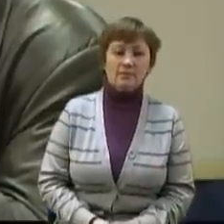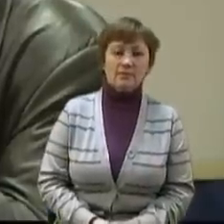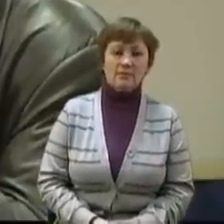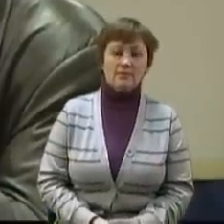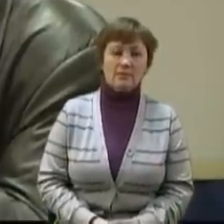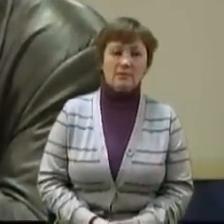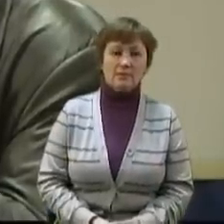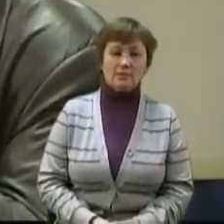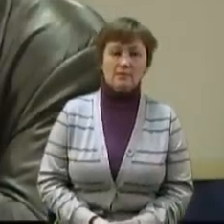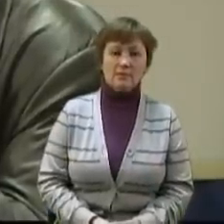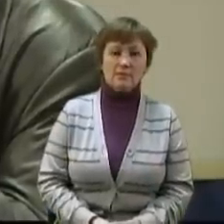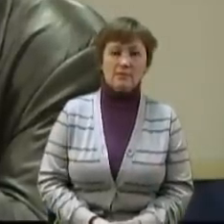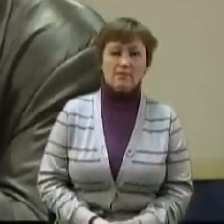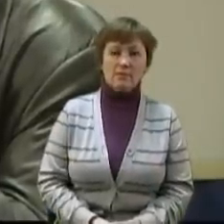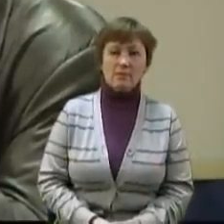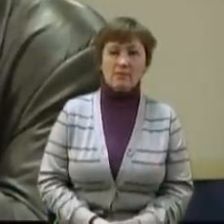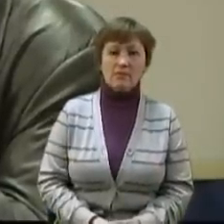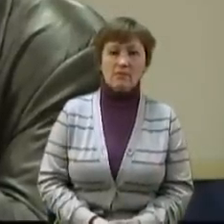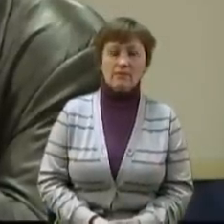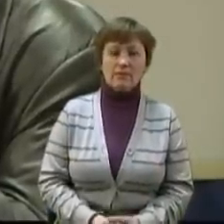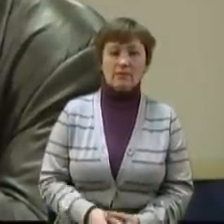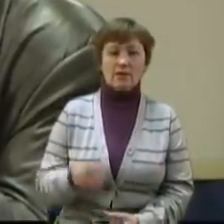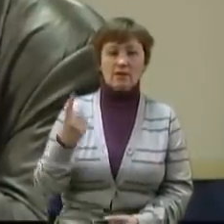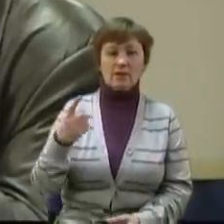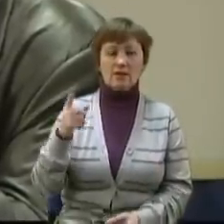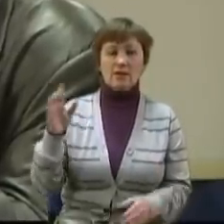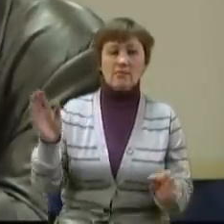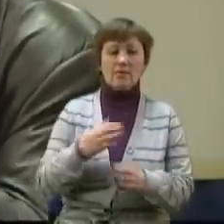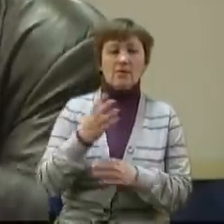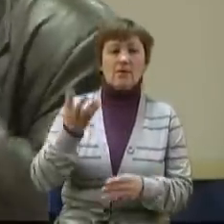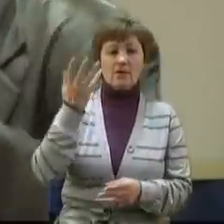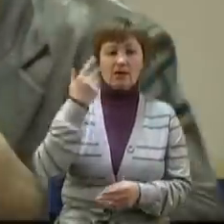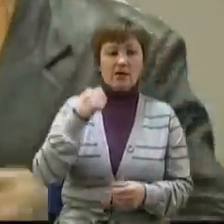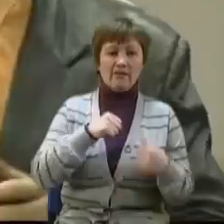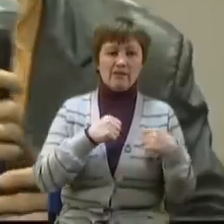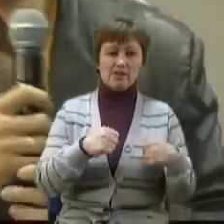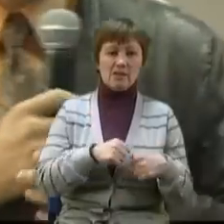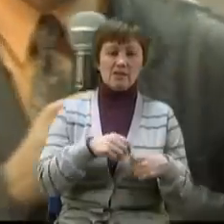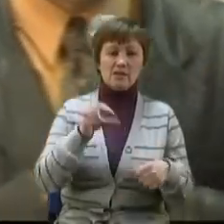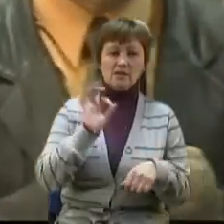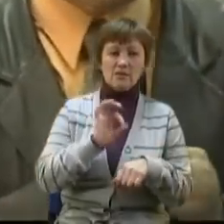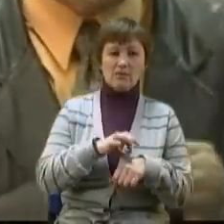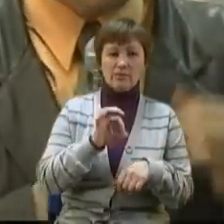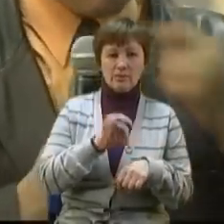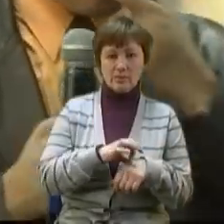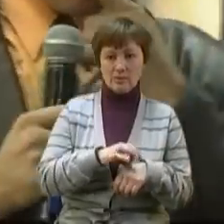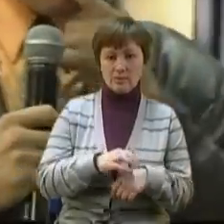сюда. Там есть такая песня «Когда в сердце боль». Пожалуйста.